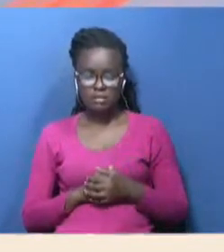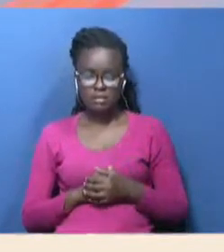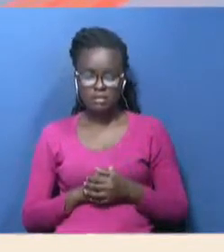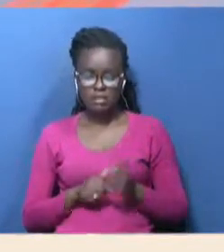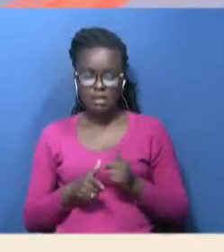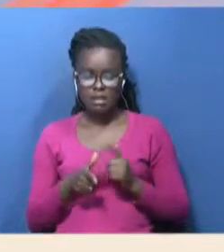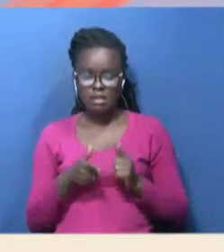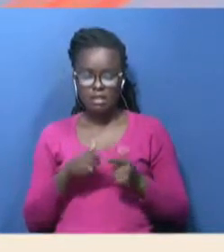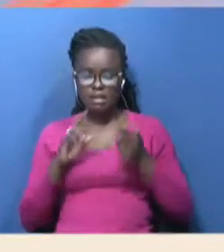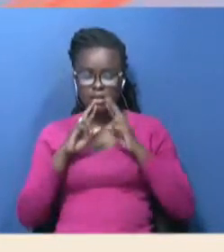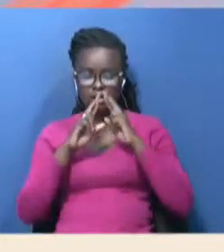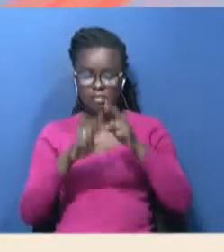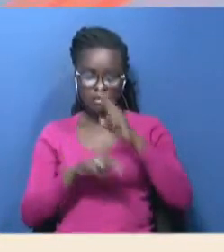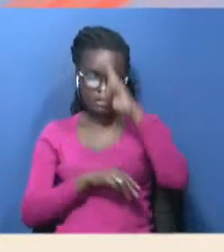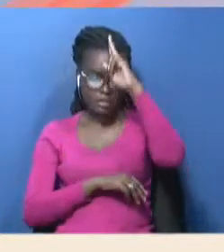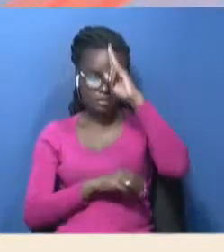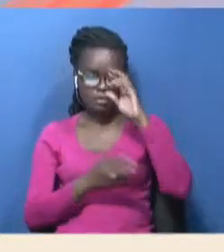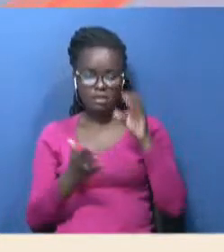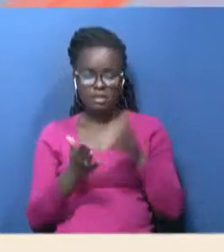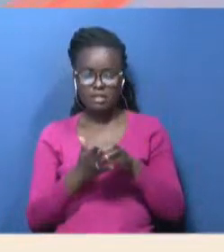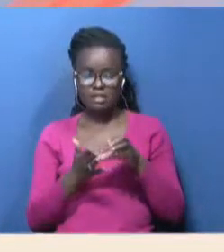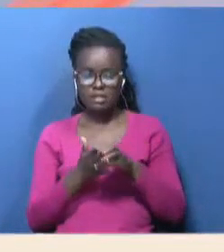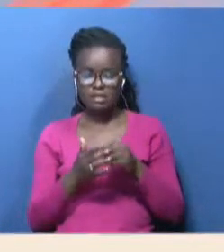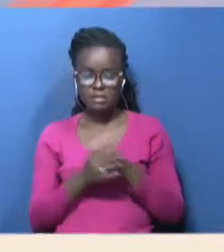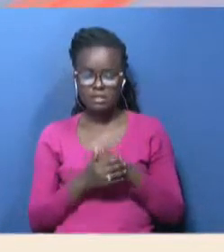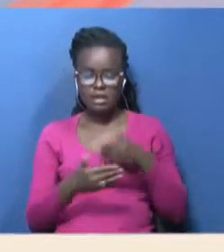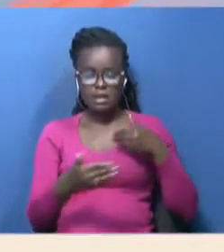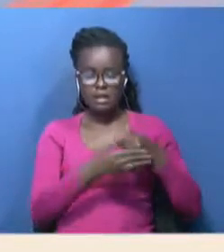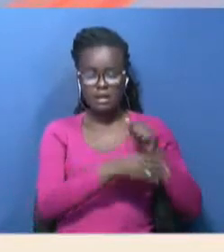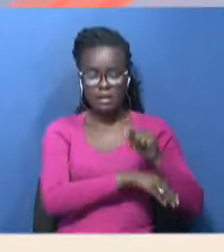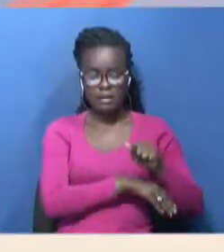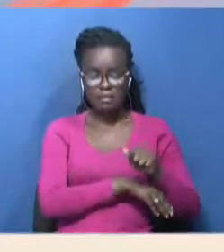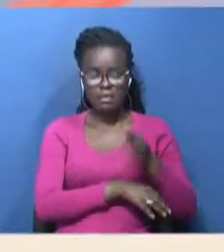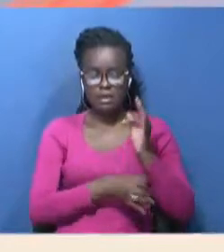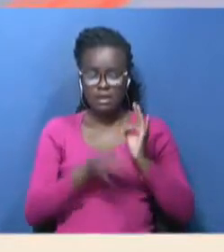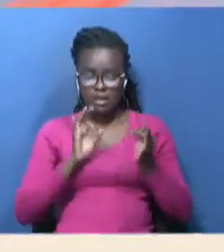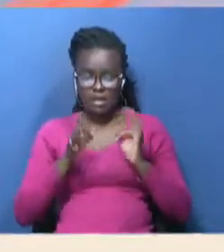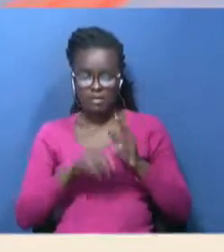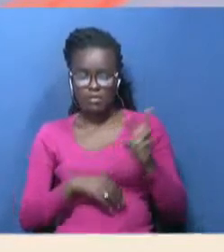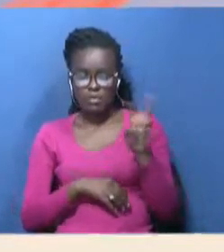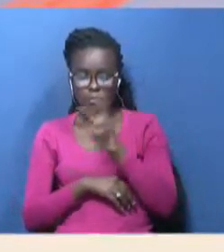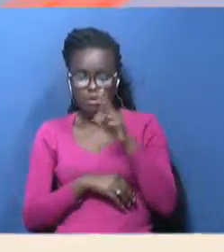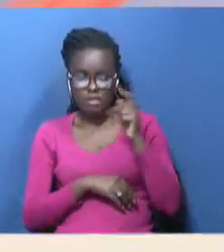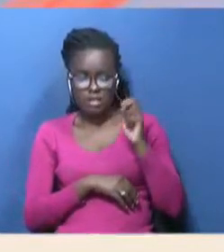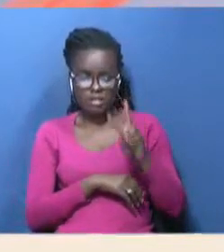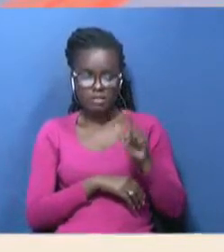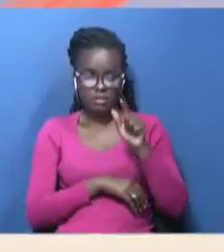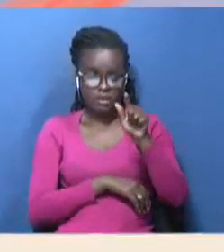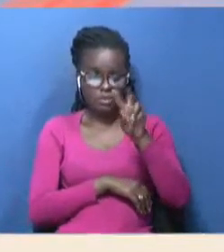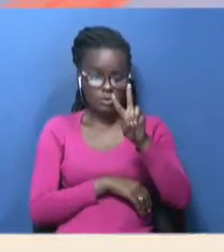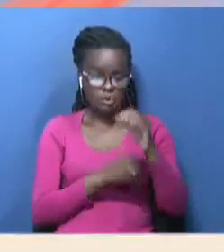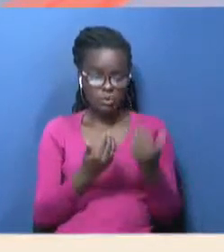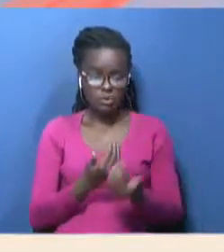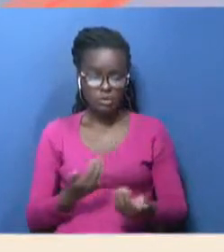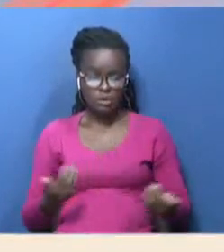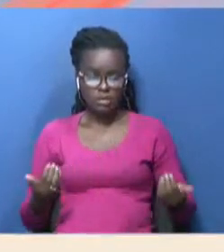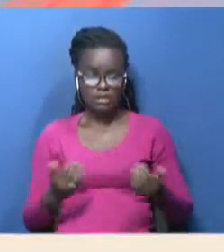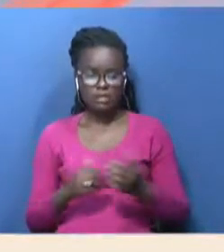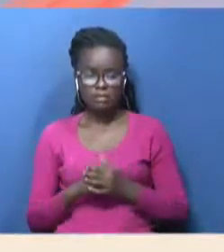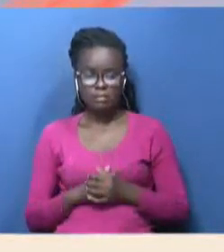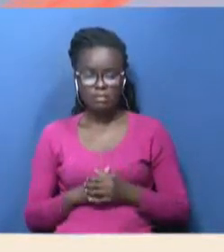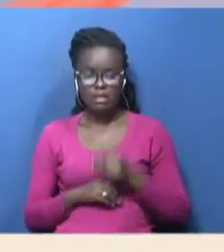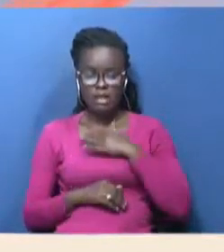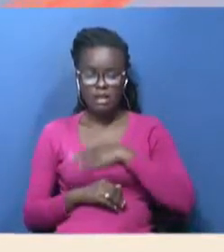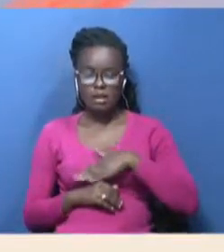akorwo akihura riboti ceceni ya borithi ĩrĩa ĩkĩrĩ hakuhĩ, na okorwo ni murakirorera ceceni ino Nancy na Sarĩ